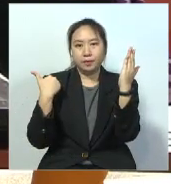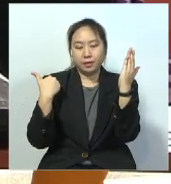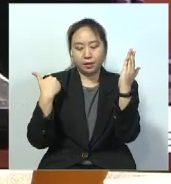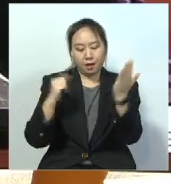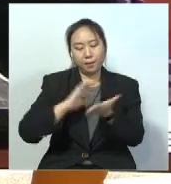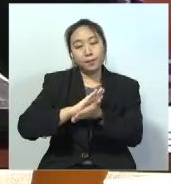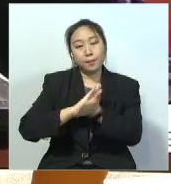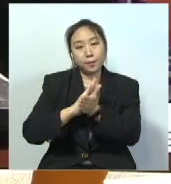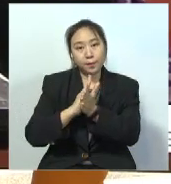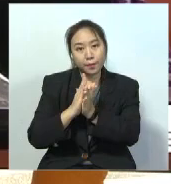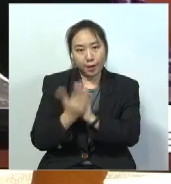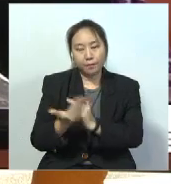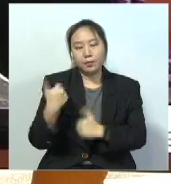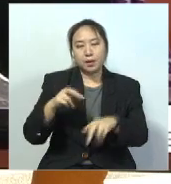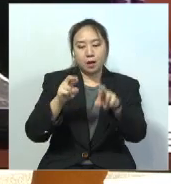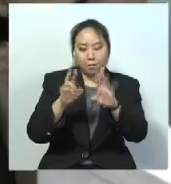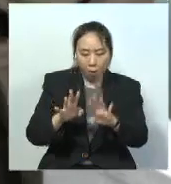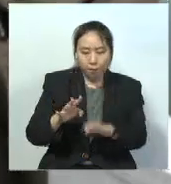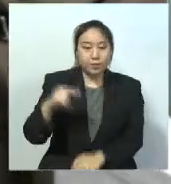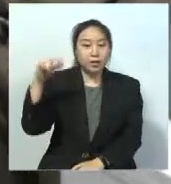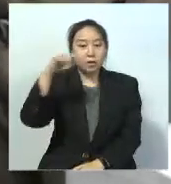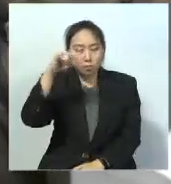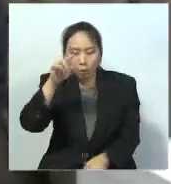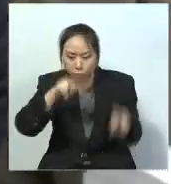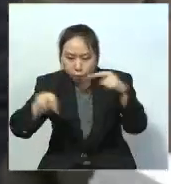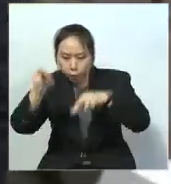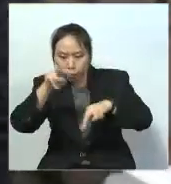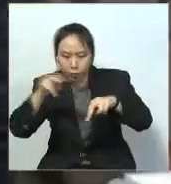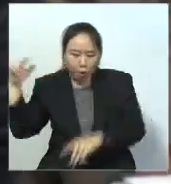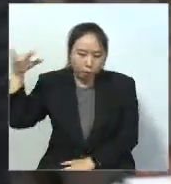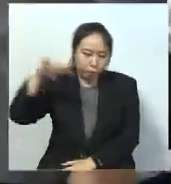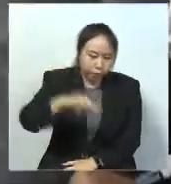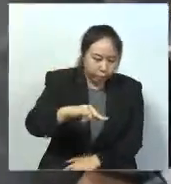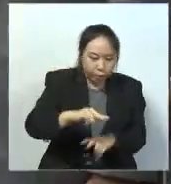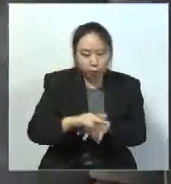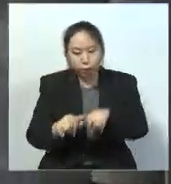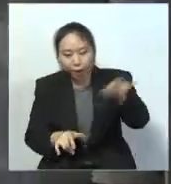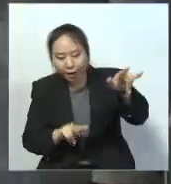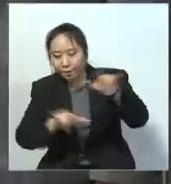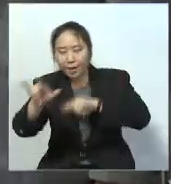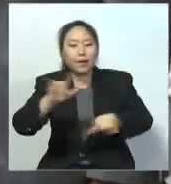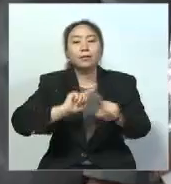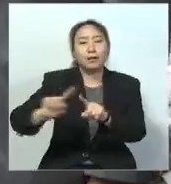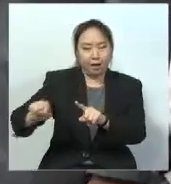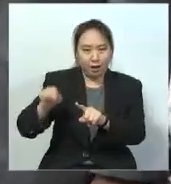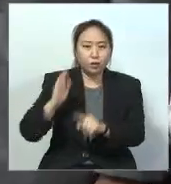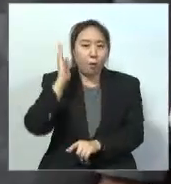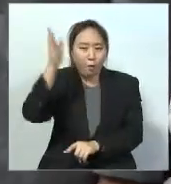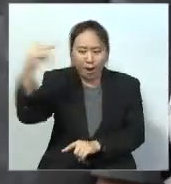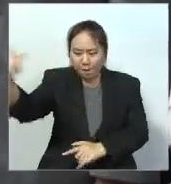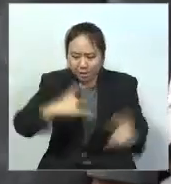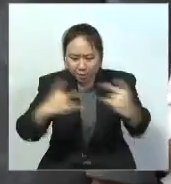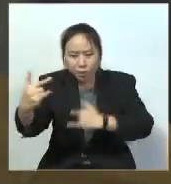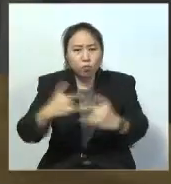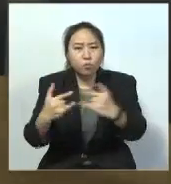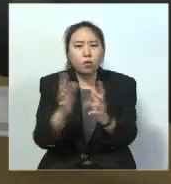รับมีการใช้ระบบควบคุมการจราจรทางอากาศใหม่นะครับก็เพื่อรองรับการเพิ่มขึ้นของปริมาณเที่ยวบินที่จะมีมาก